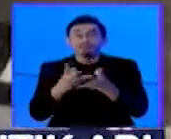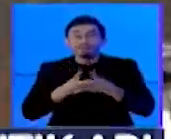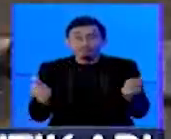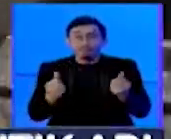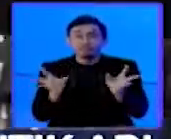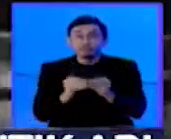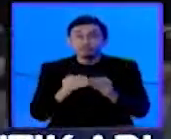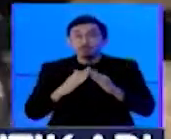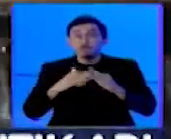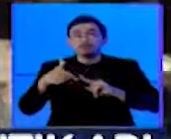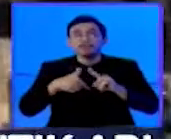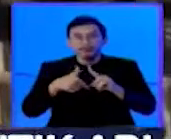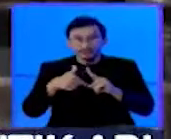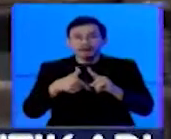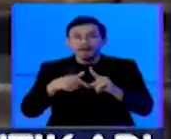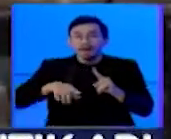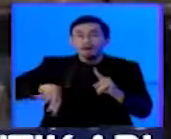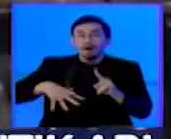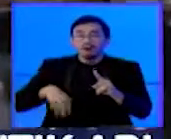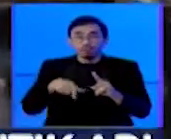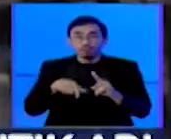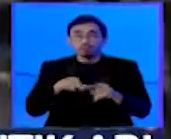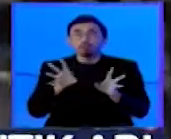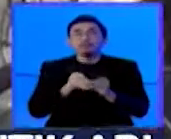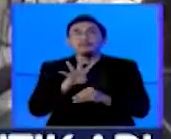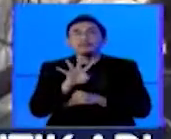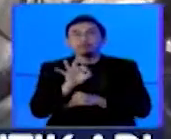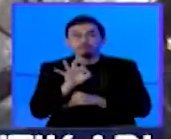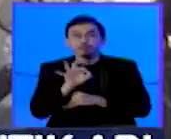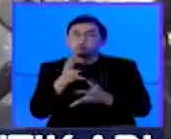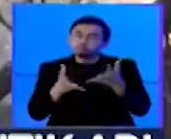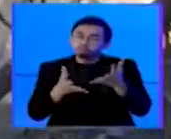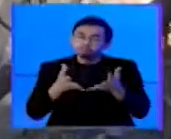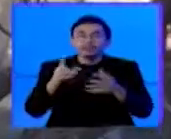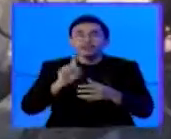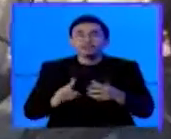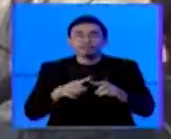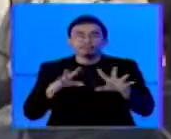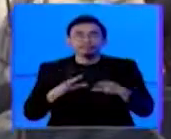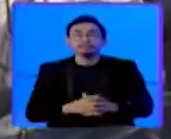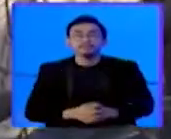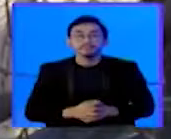17 rumah yang dihuni 40 kepala keluarga di duga akibat korsleting listrik